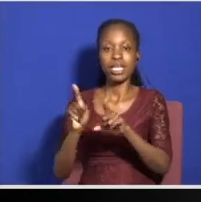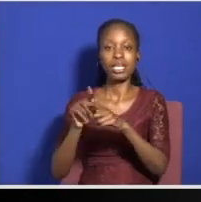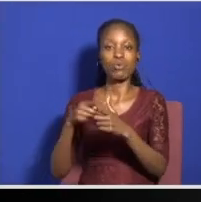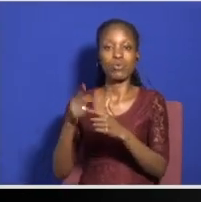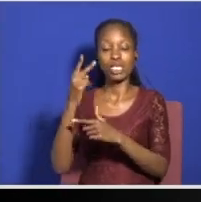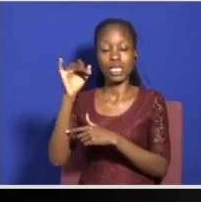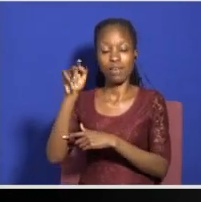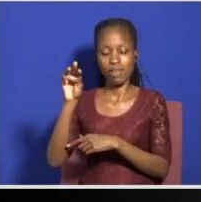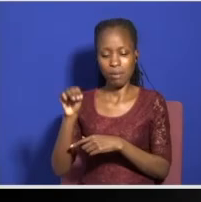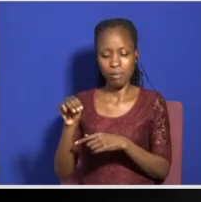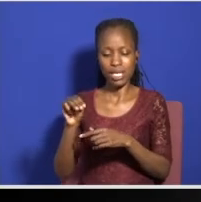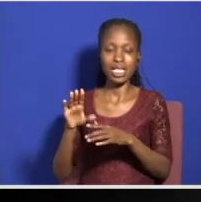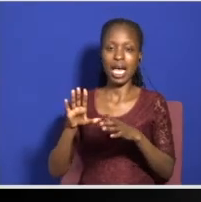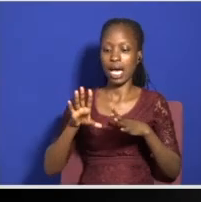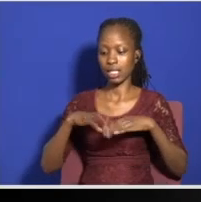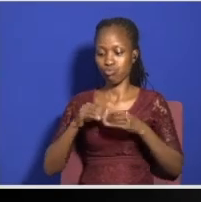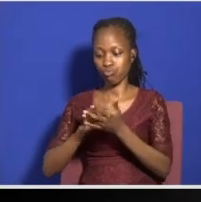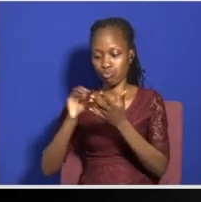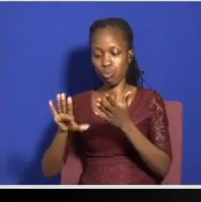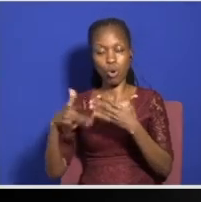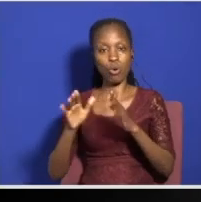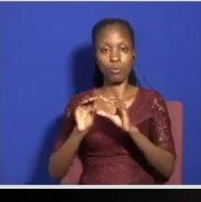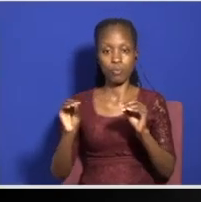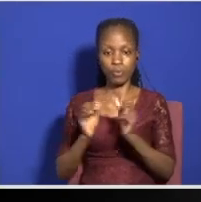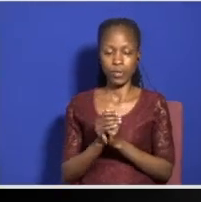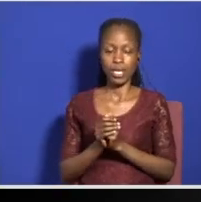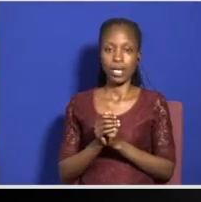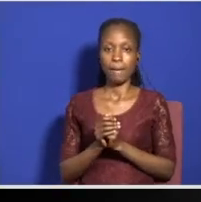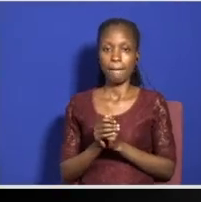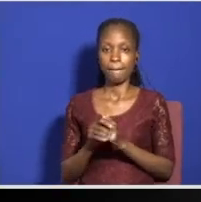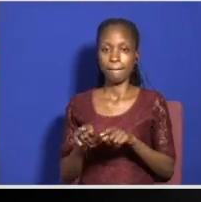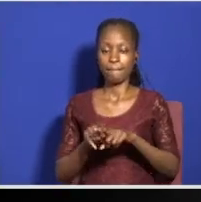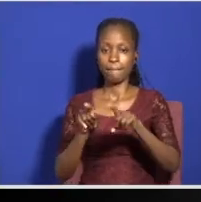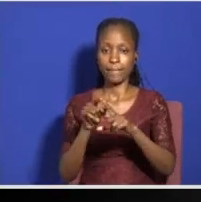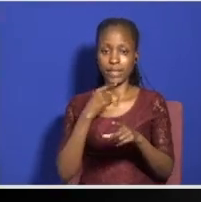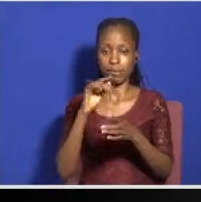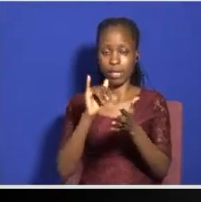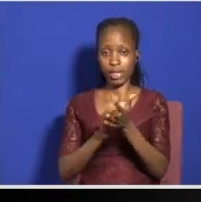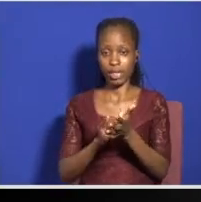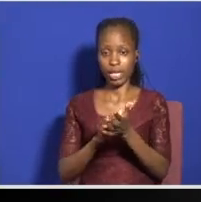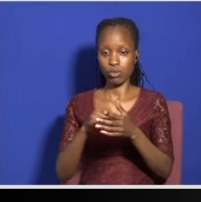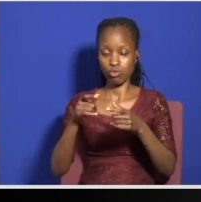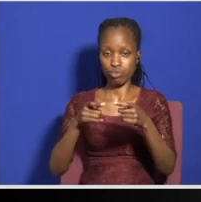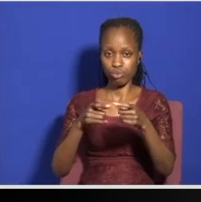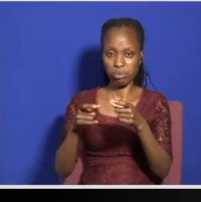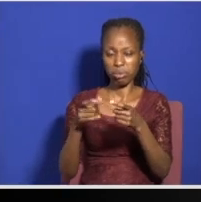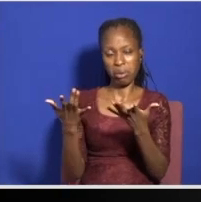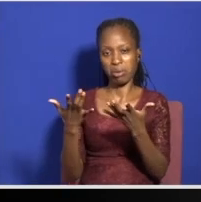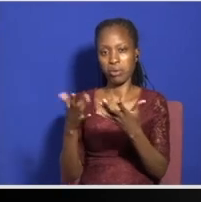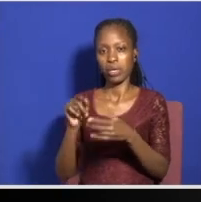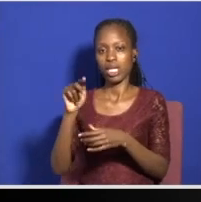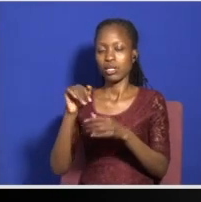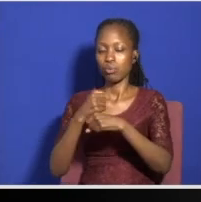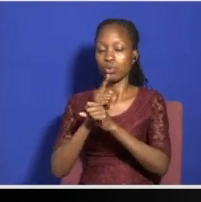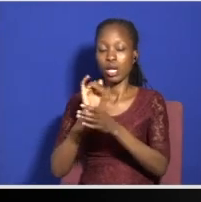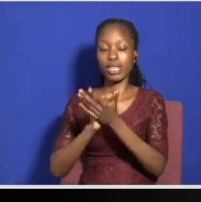bunge wataidhinisha kupigwa marufuku kwa mtandao huo au basi tu watapendekeza kuwepo kwa udhibiti moja au nyingine ili kuhakikisha kuwa video